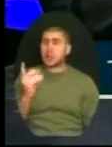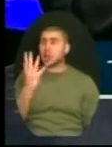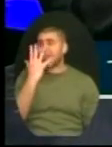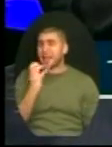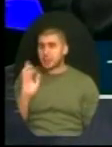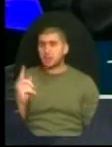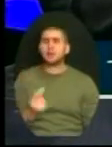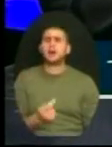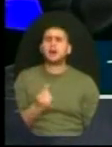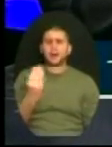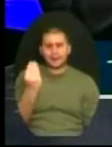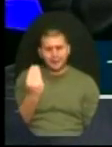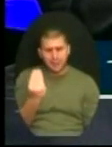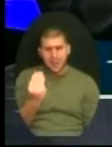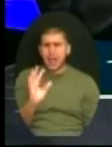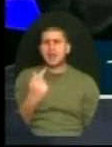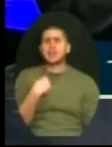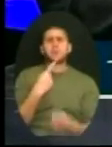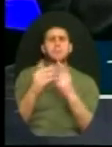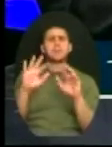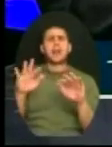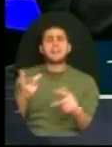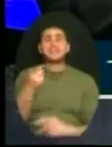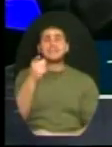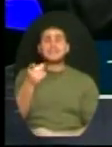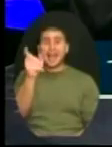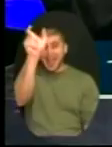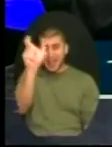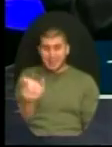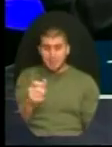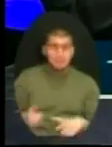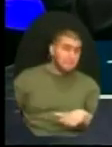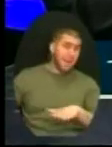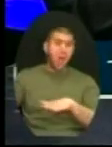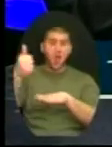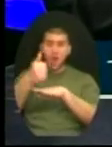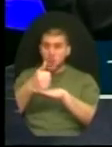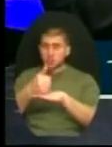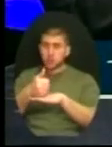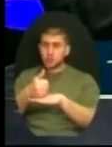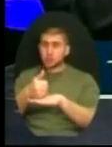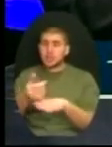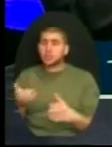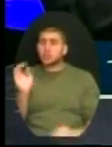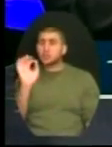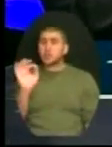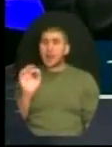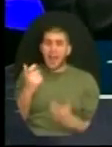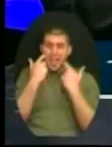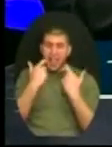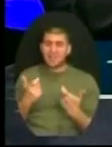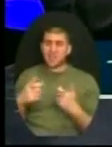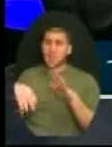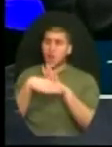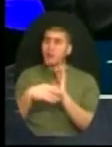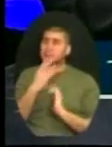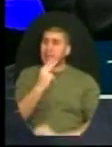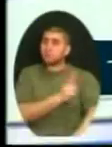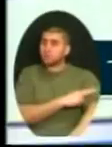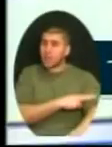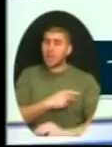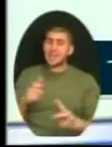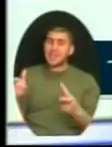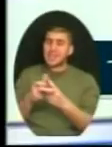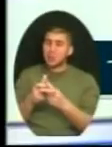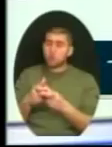לא נכון. תראו, חבר'ה, על מה אנחנו מדברים פה? זה האיש שעומד בראש אכיפת החוק בישראל, הגוף שאוכף את